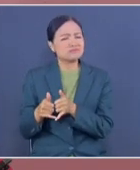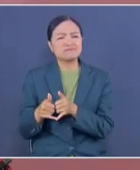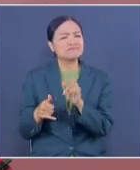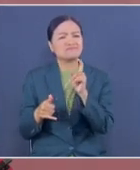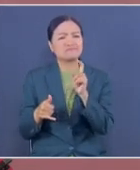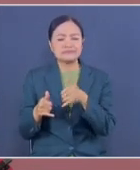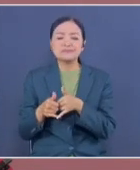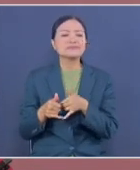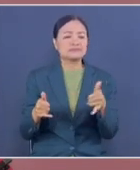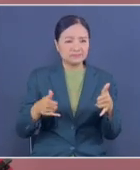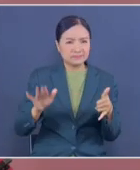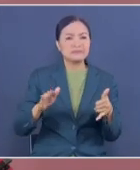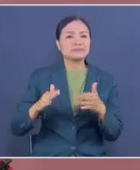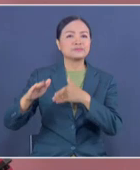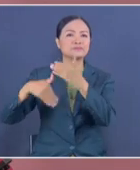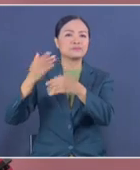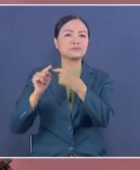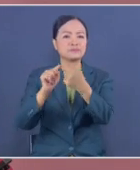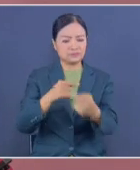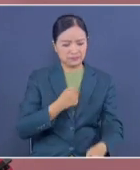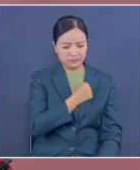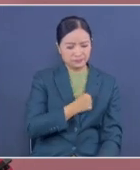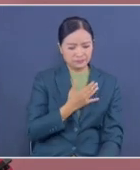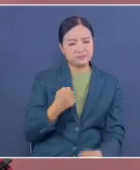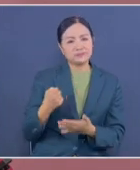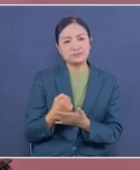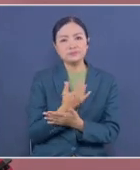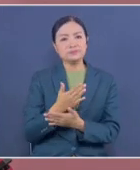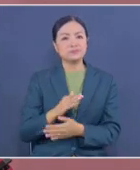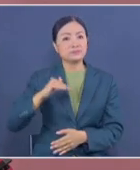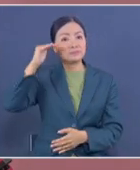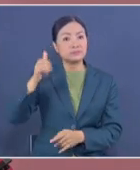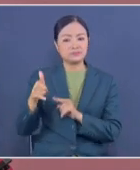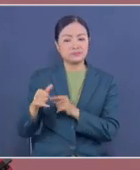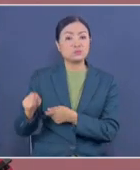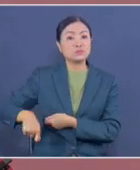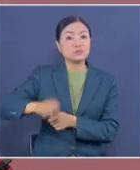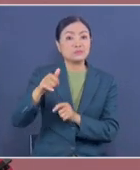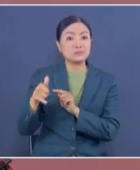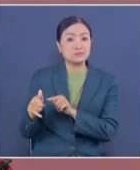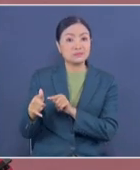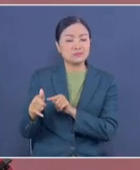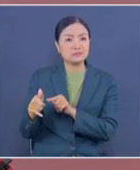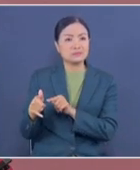มันก็ไม่ได้ไม่เสียใจเลยค่ะไม่เสียใจแล้วก็ไม่เสียดายเพราะว่าพี่สงกรานต์